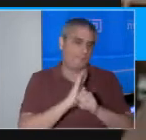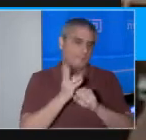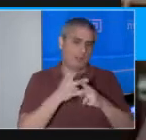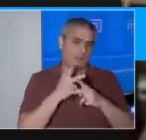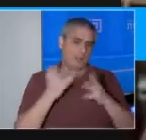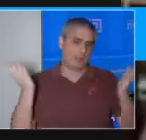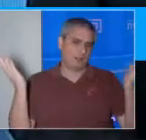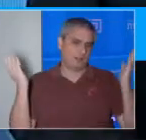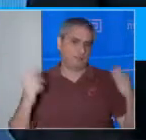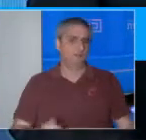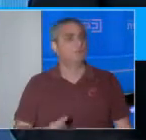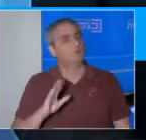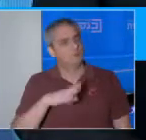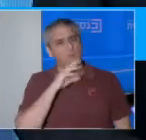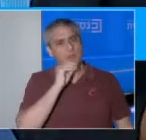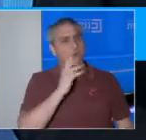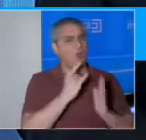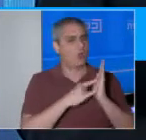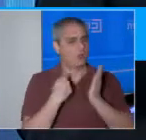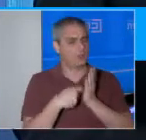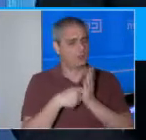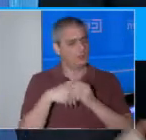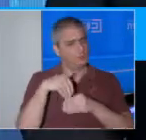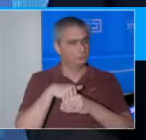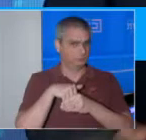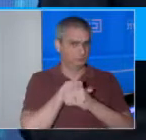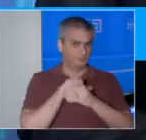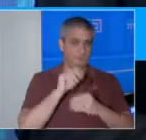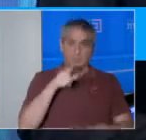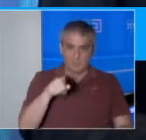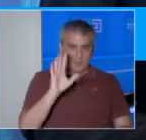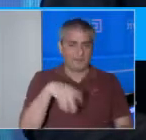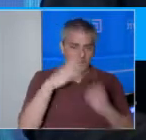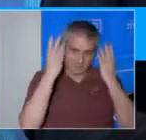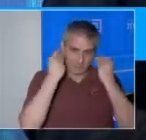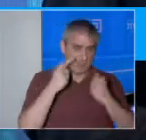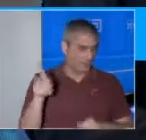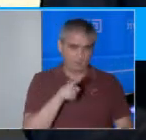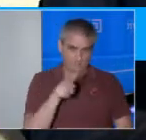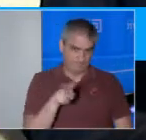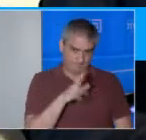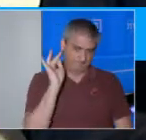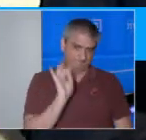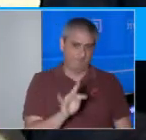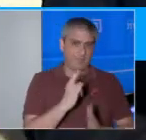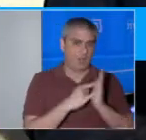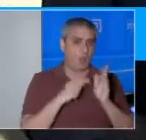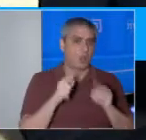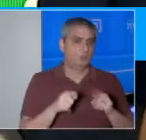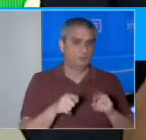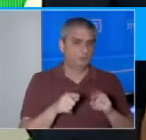חבר הכנסת כסיף, בוא נדבר קצת על חוק הכנסות ועל מאחורי הקלעים. גם אתם, גם הסיעות החרדיות התנגדו לחוק